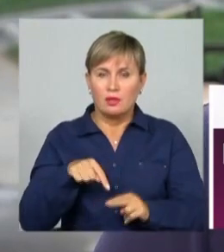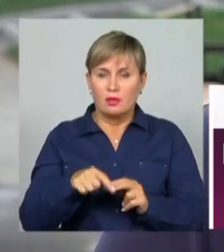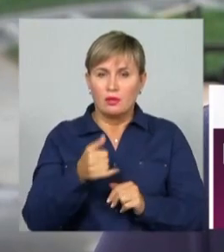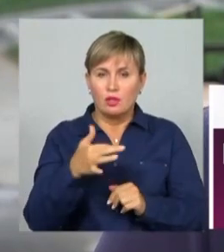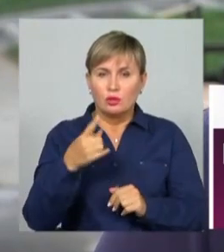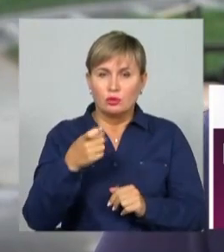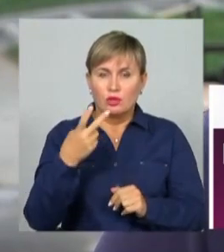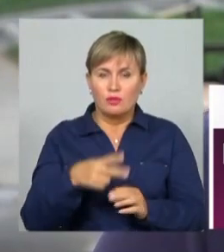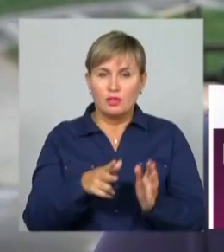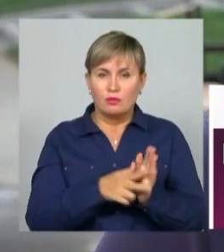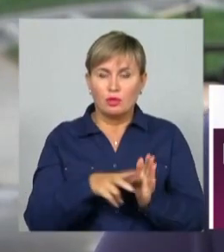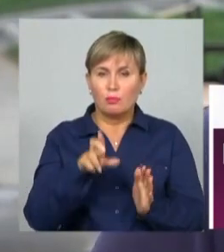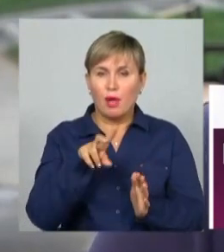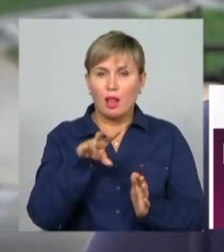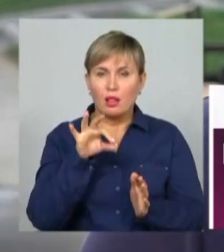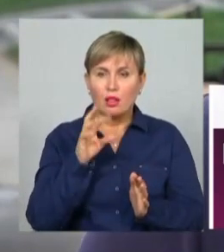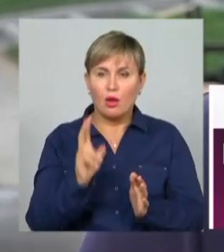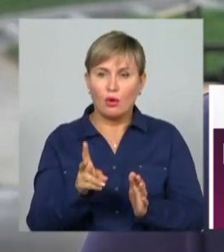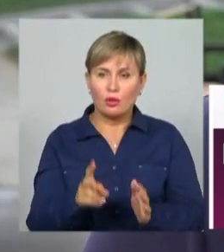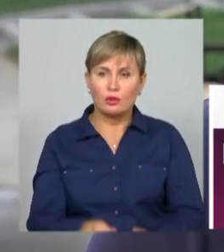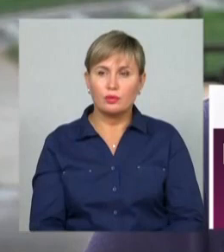количестве 128 блоков,